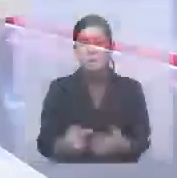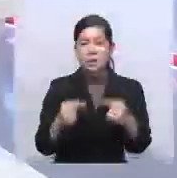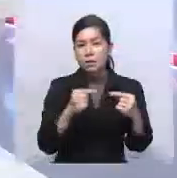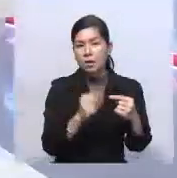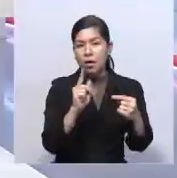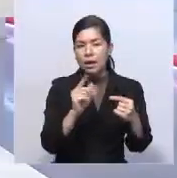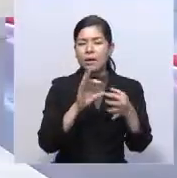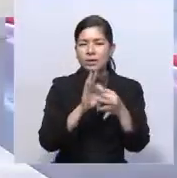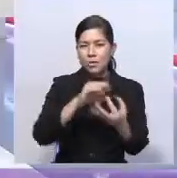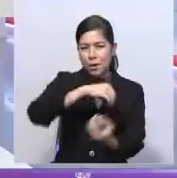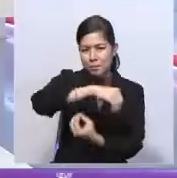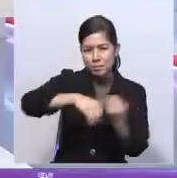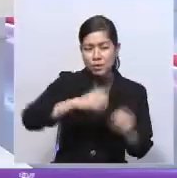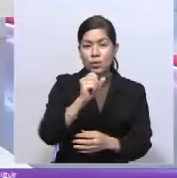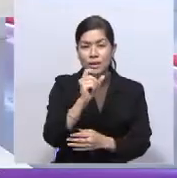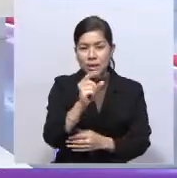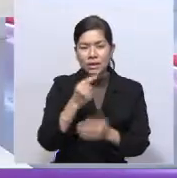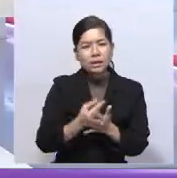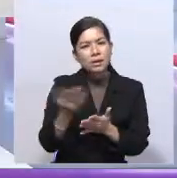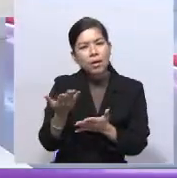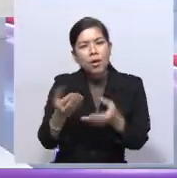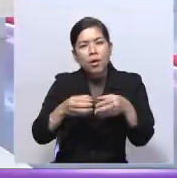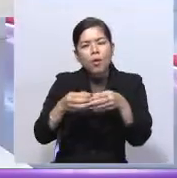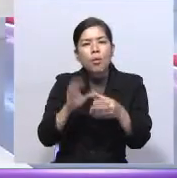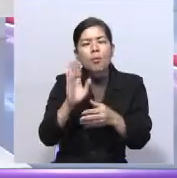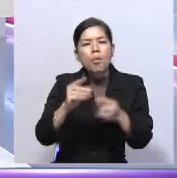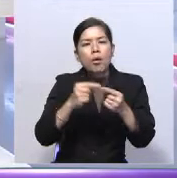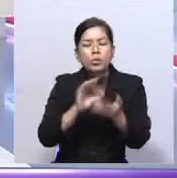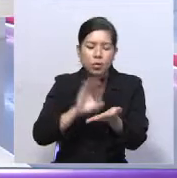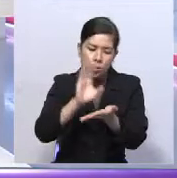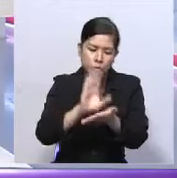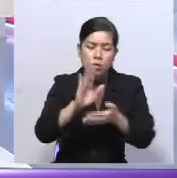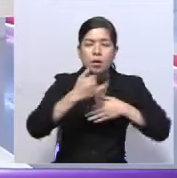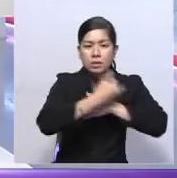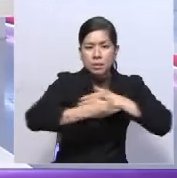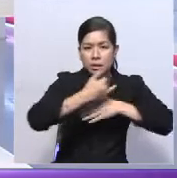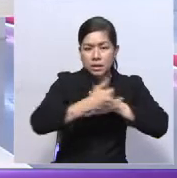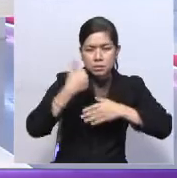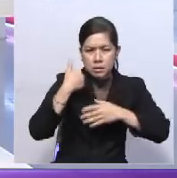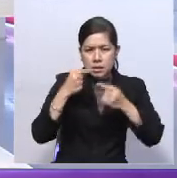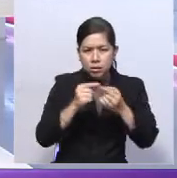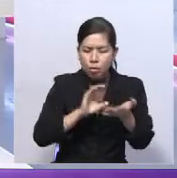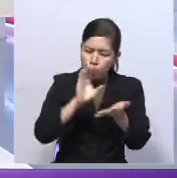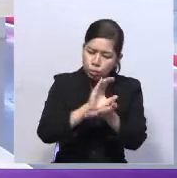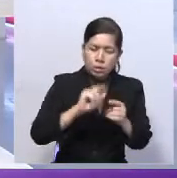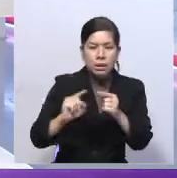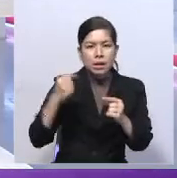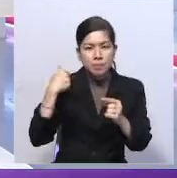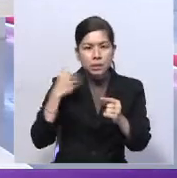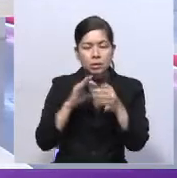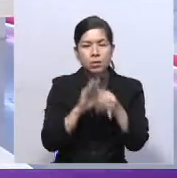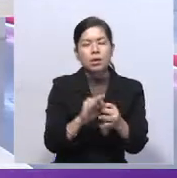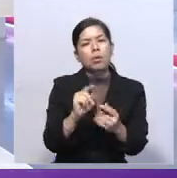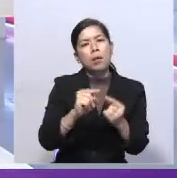มาติดตามประเด็นทางด้านเศรษฐกิจกันบ้างนะคะการที่จะชักจูงนักลงทุนต่างชาติเข้ามาลงทุนในอุตสาหกรรมกลุ่มเป้าหมายเนี่ยนะคะที่เน้น